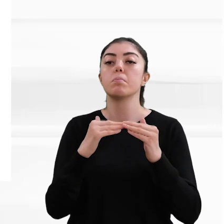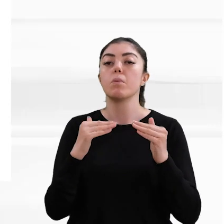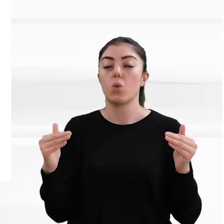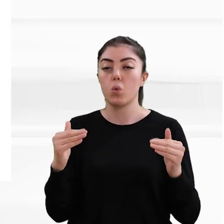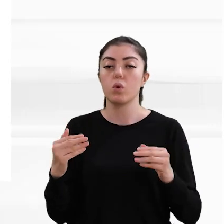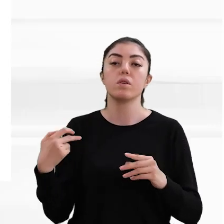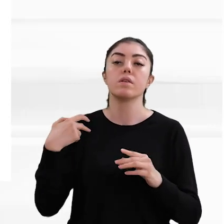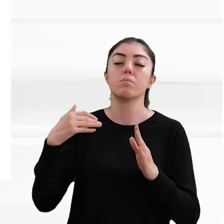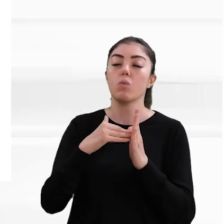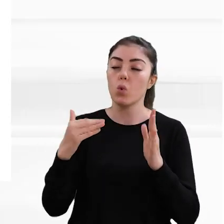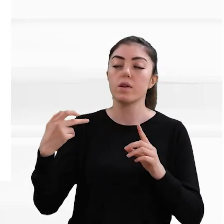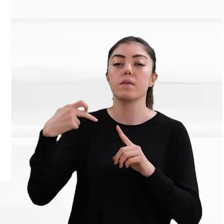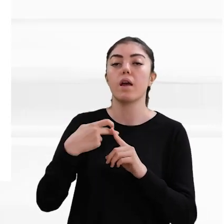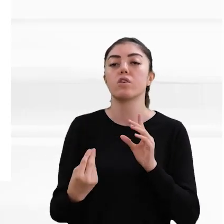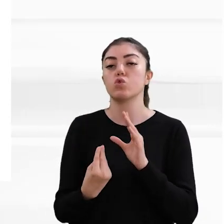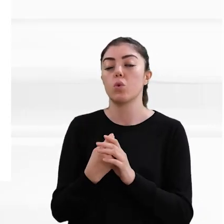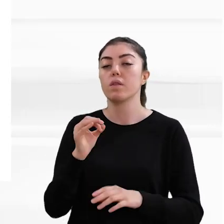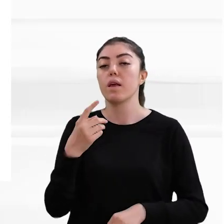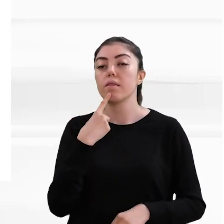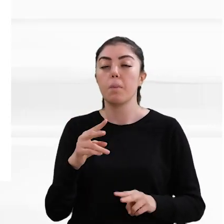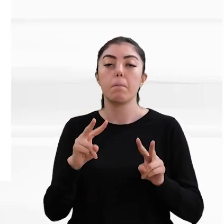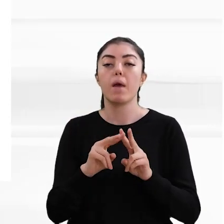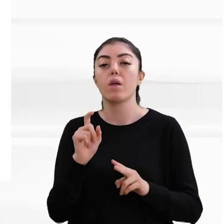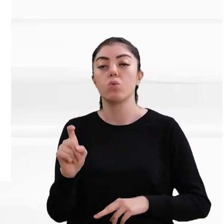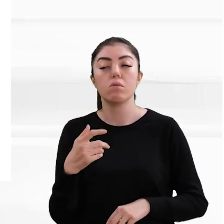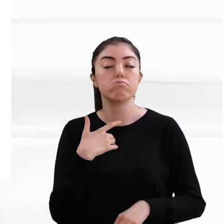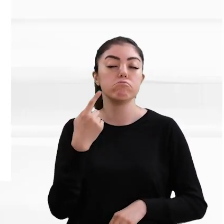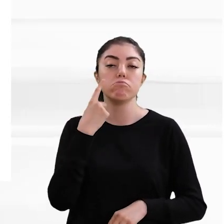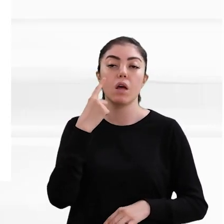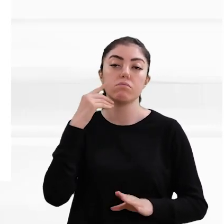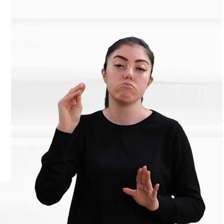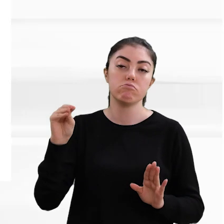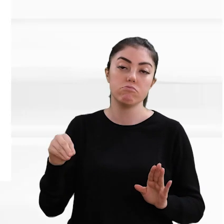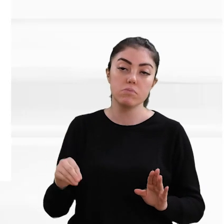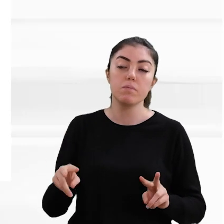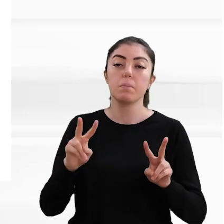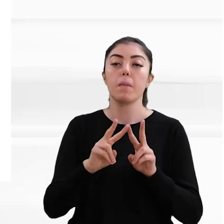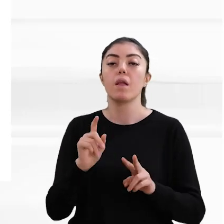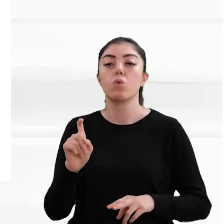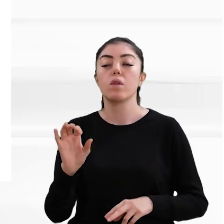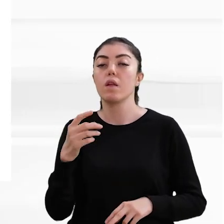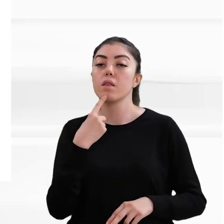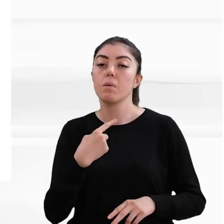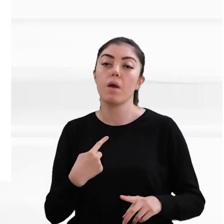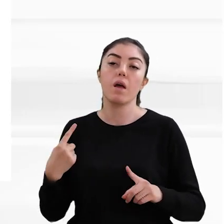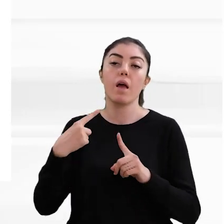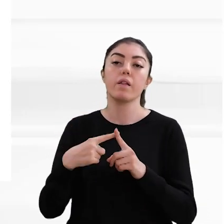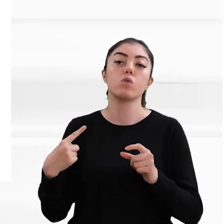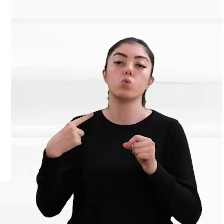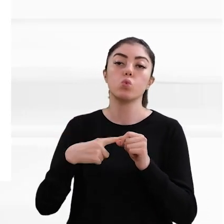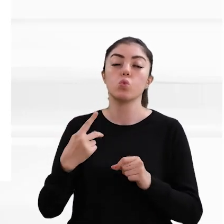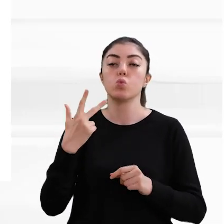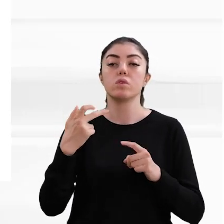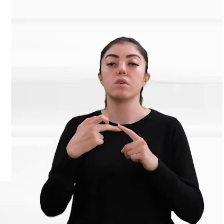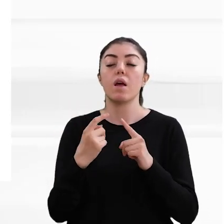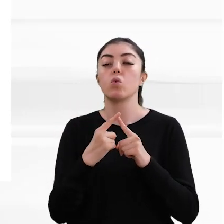Q bölü R çıkar. Aynı şekilde M noktasının potansiyelini yazalım. M noktası artı